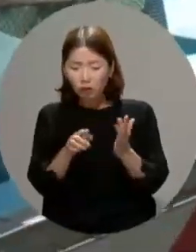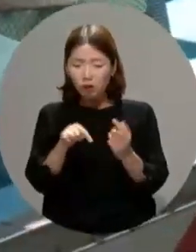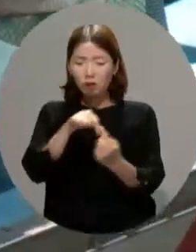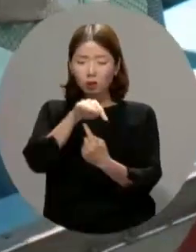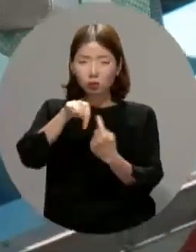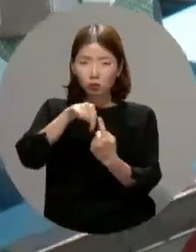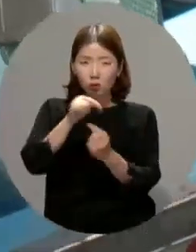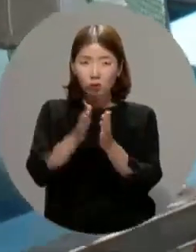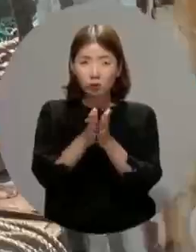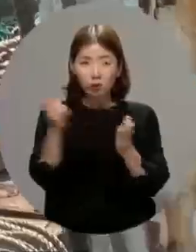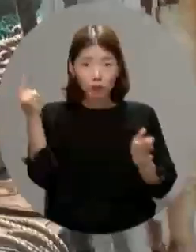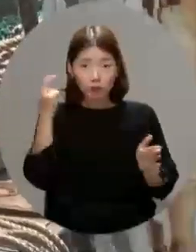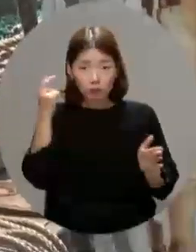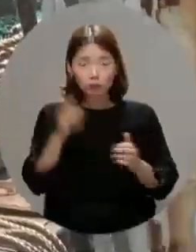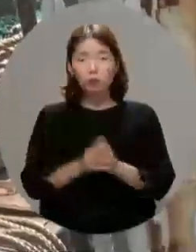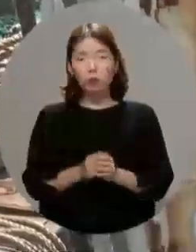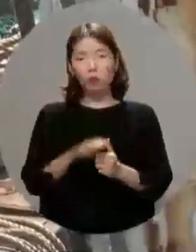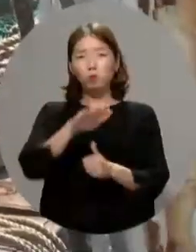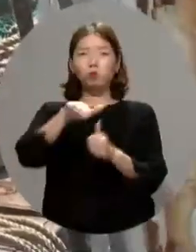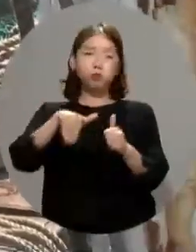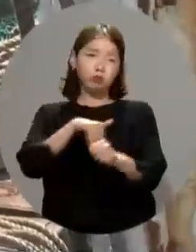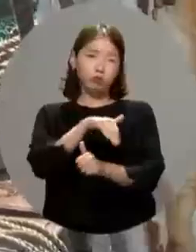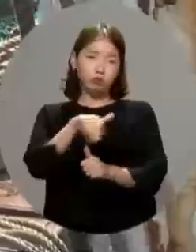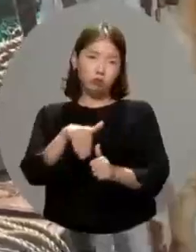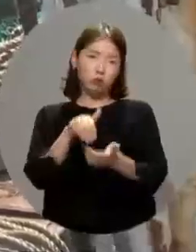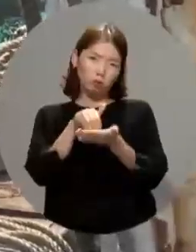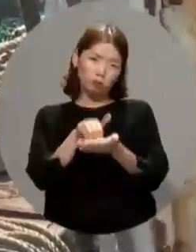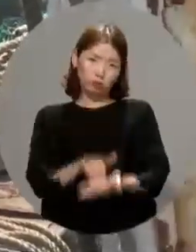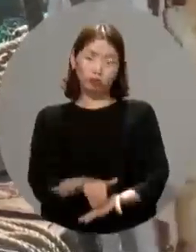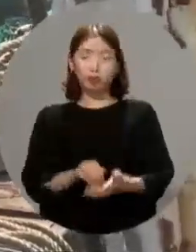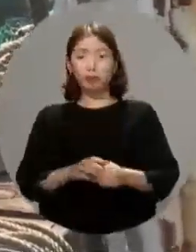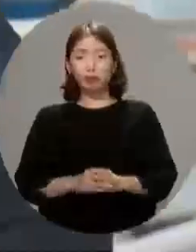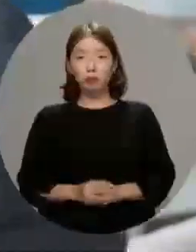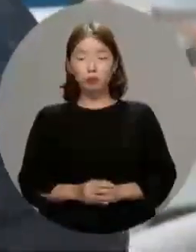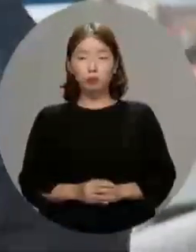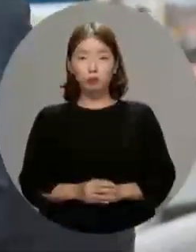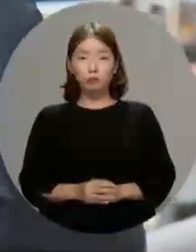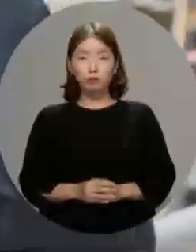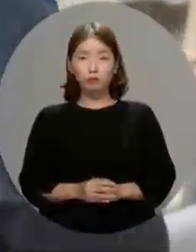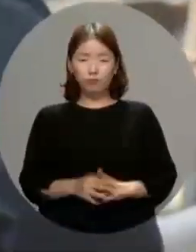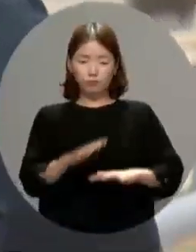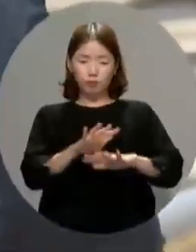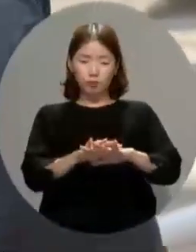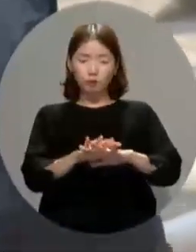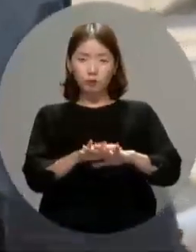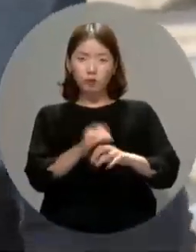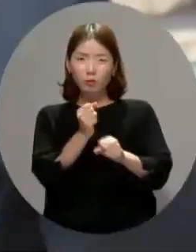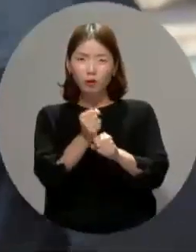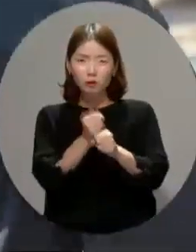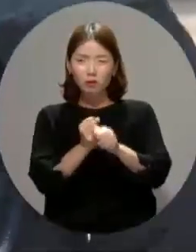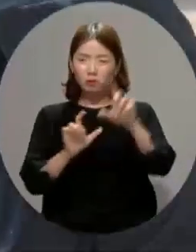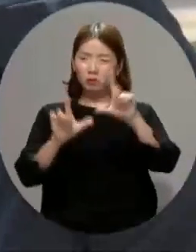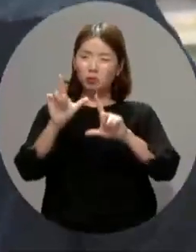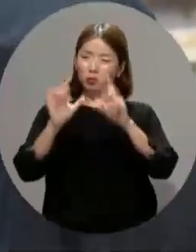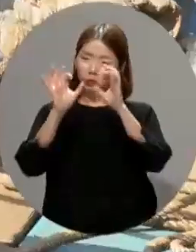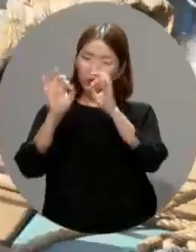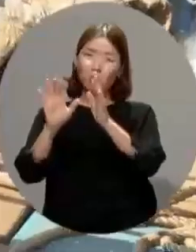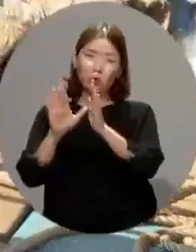시운전을 시작했다는 소식에 분위기는 무겁게 가라앉았습니다. 그물을 손질하는 어민의